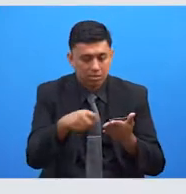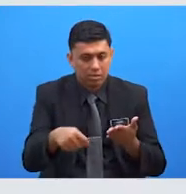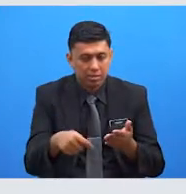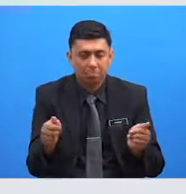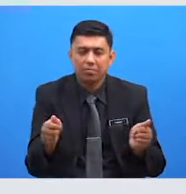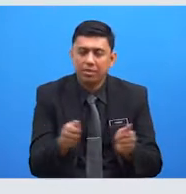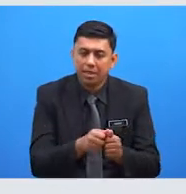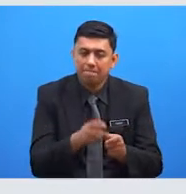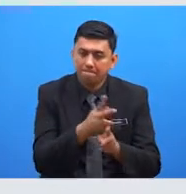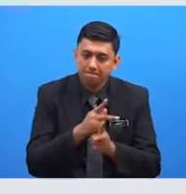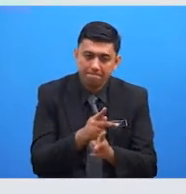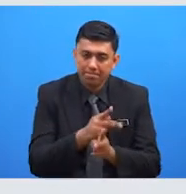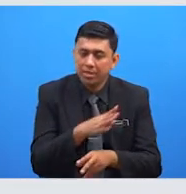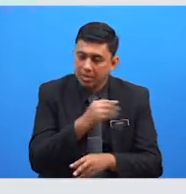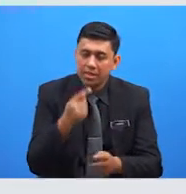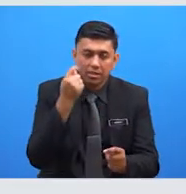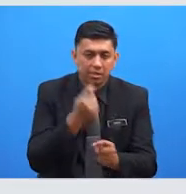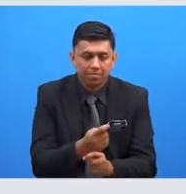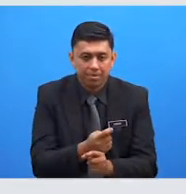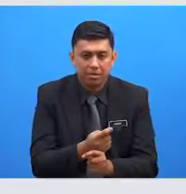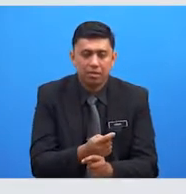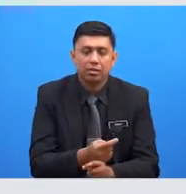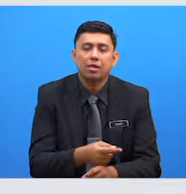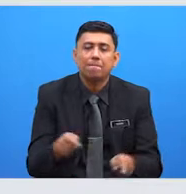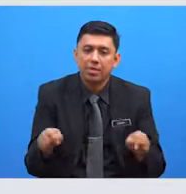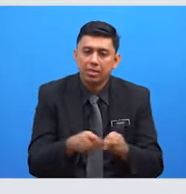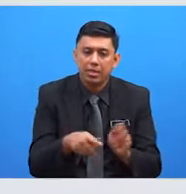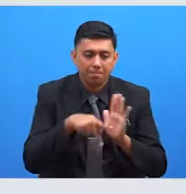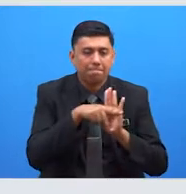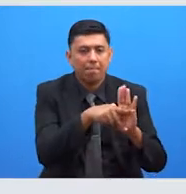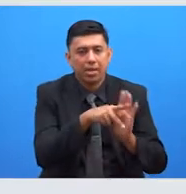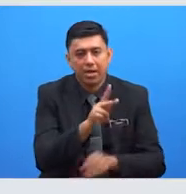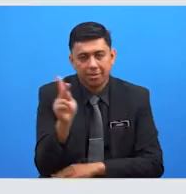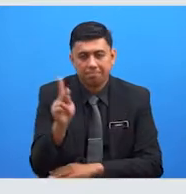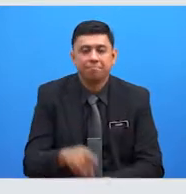Tulis dengan berhati-hati dan tepat seperti dipaparkan.